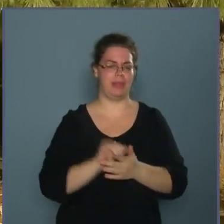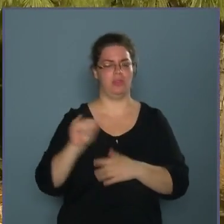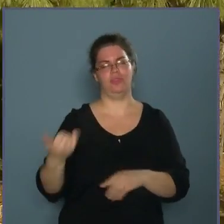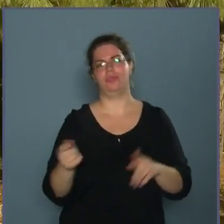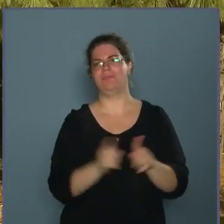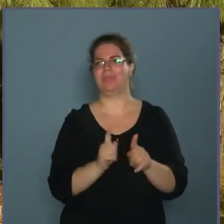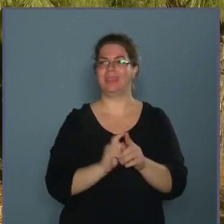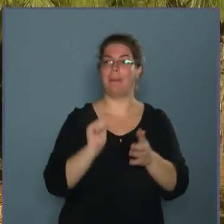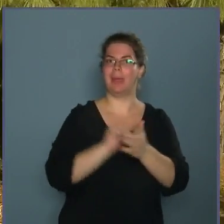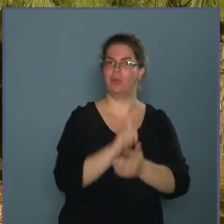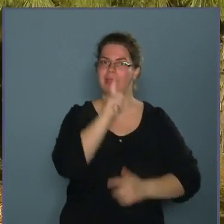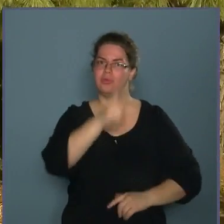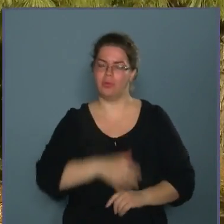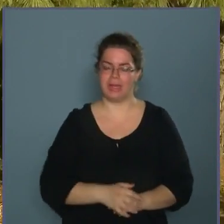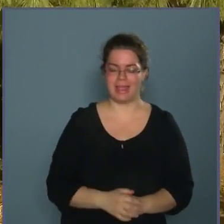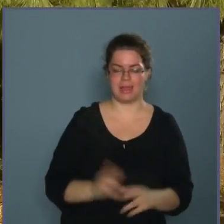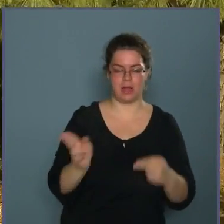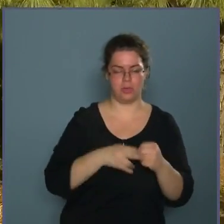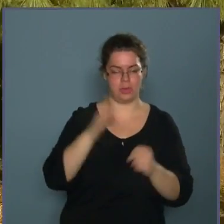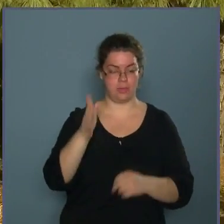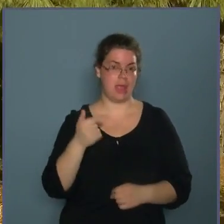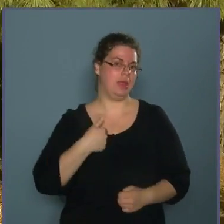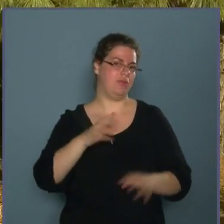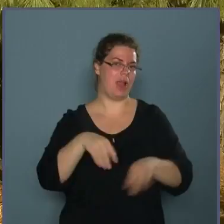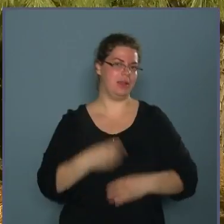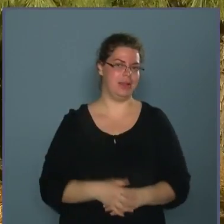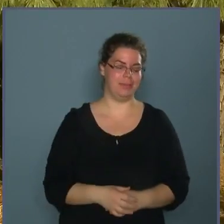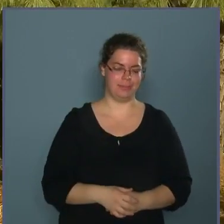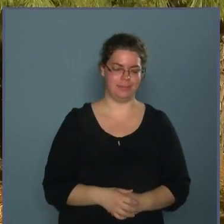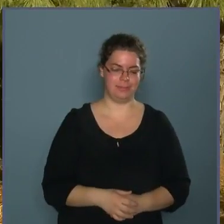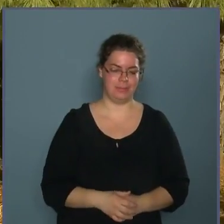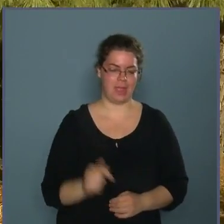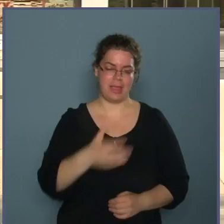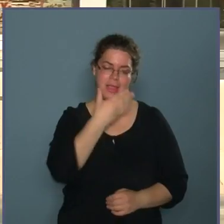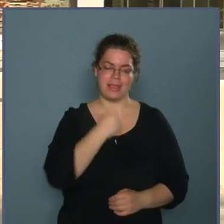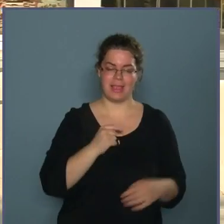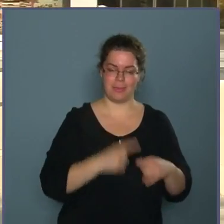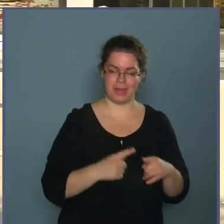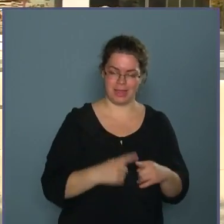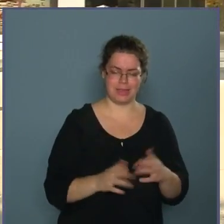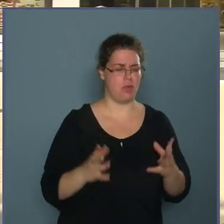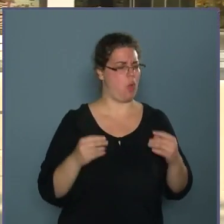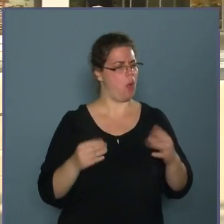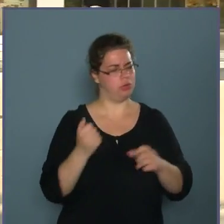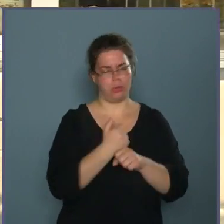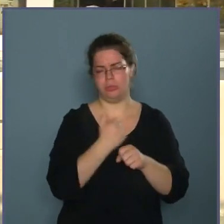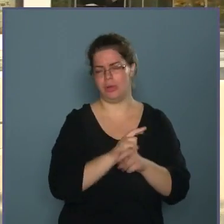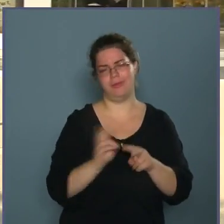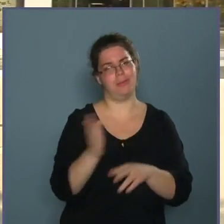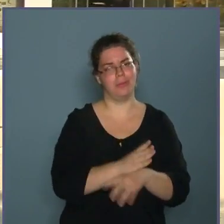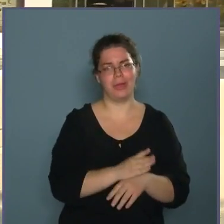ilyen beruházások lesznek a közeljövőben, én vállalnám. Ez a szép része, rengeteg munka van